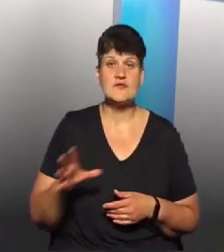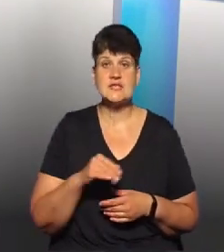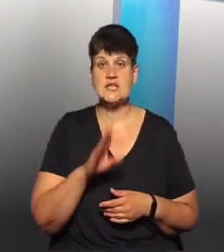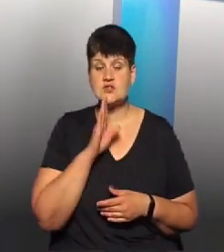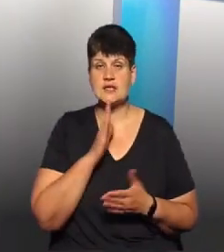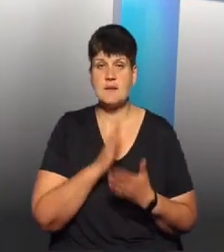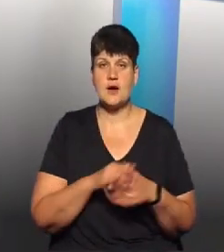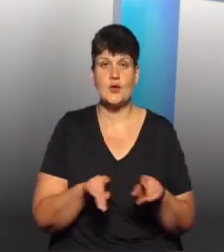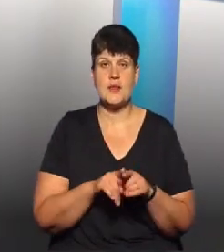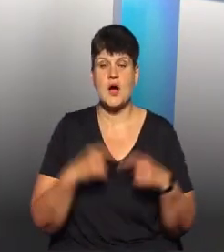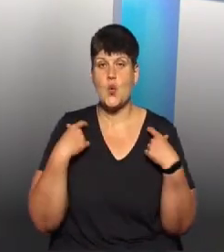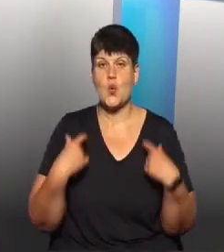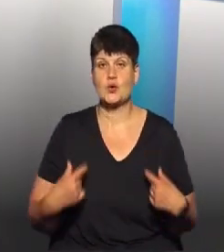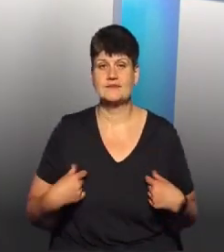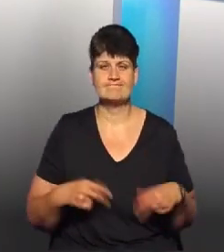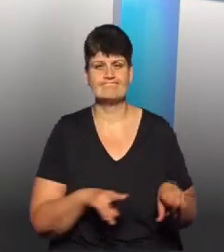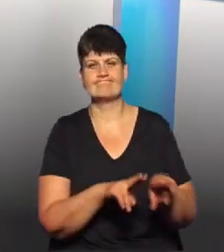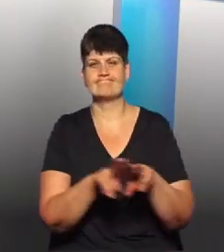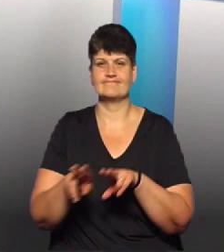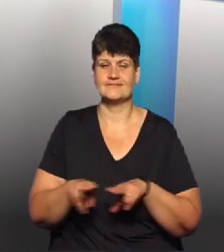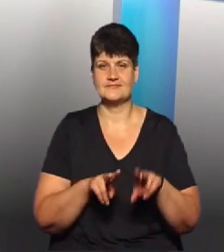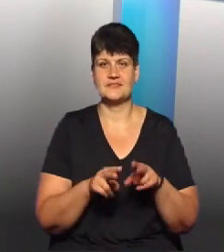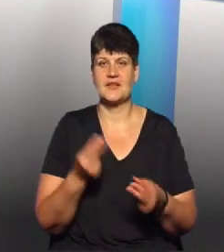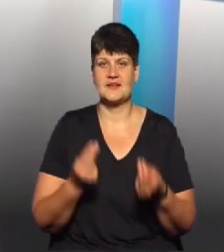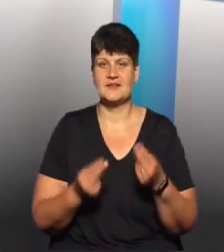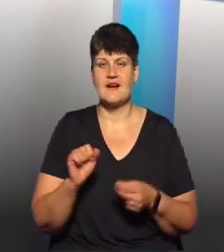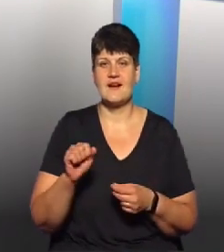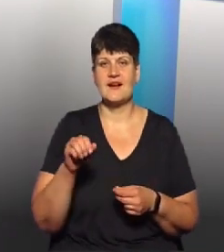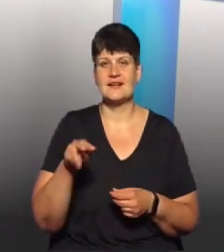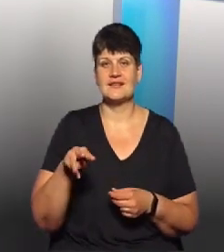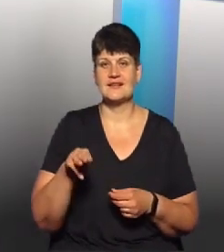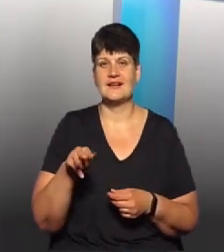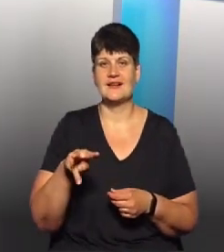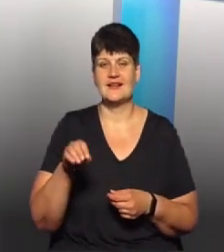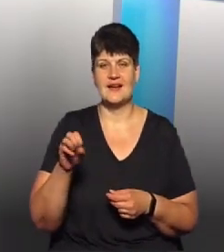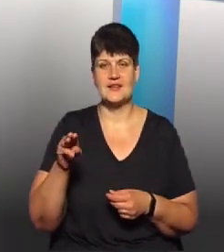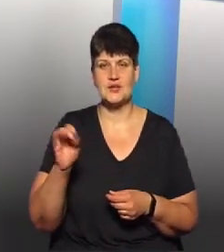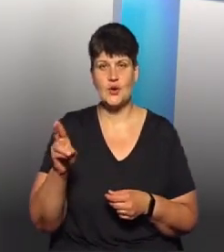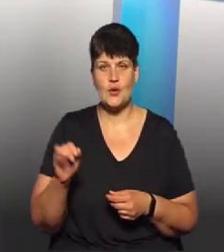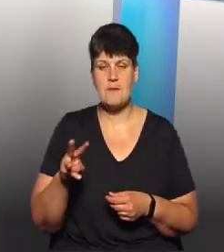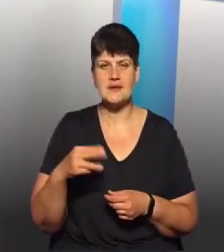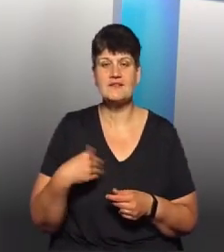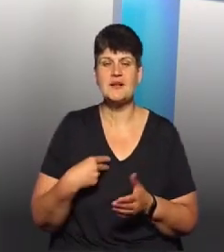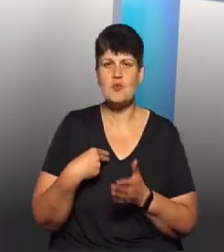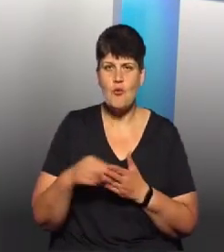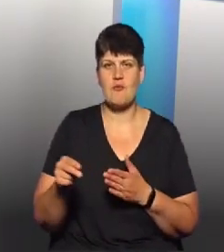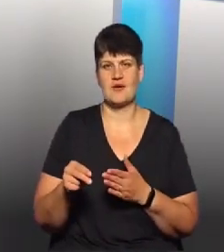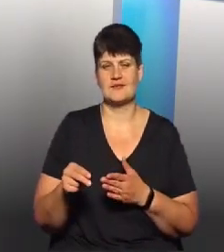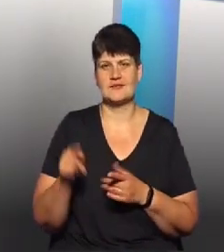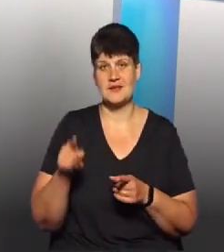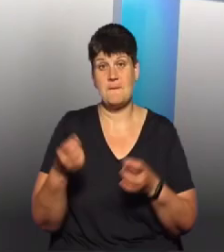рюкзаки, які ідентичні з гравцями Атлетіко Мадрид. Вони фірмові рюкзаки, і він нам закупив цю партію і нам просто